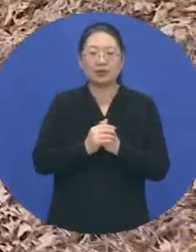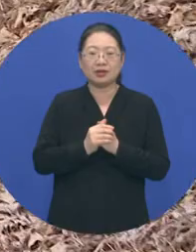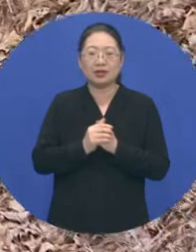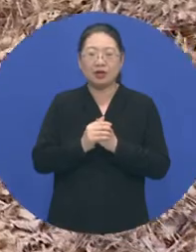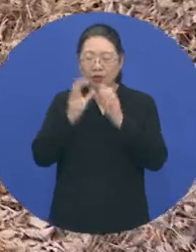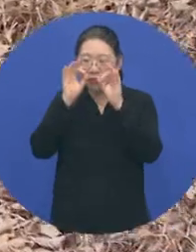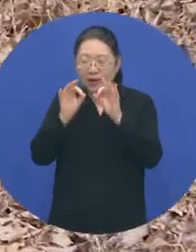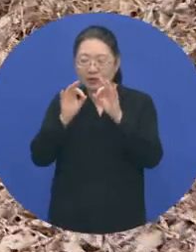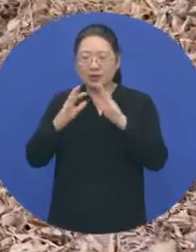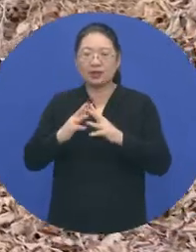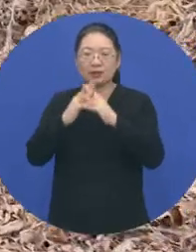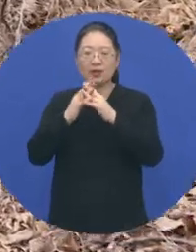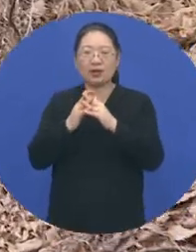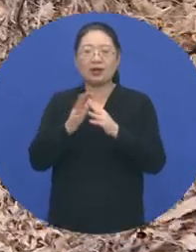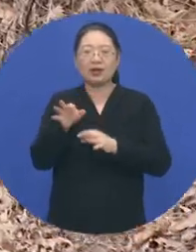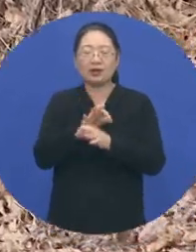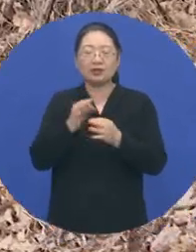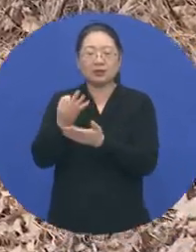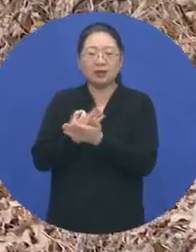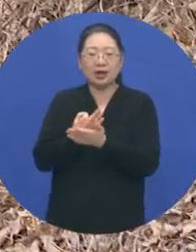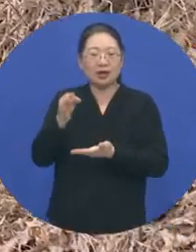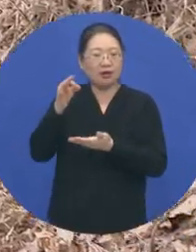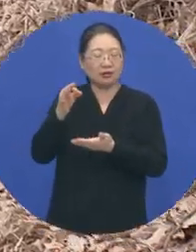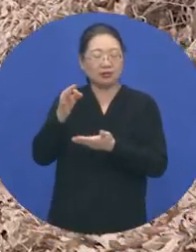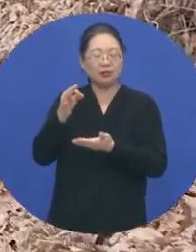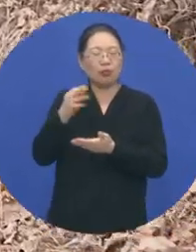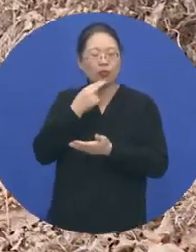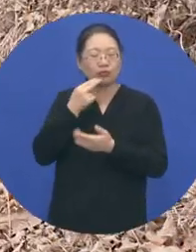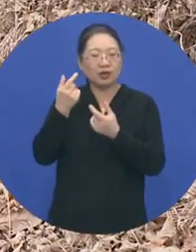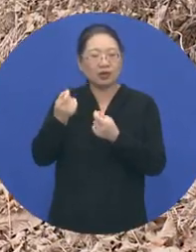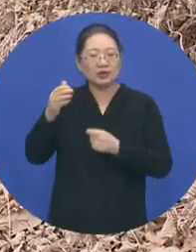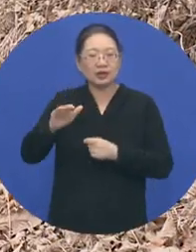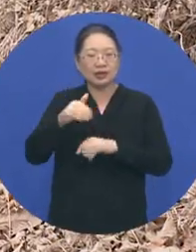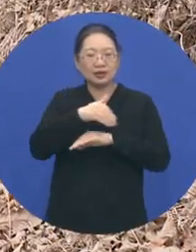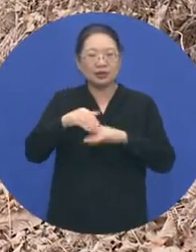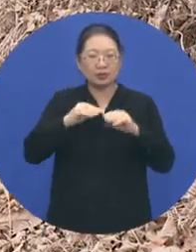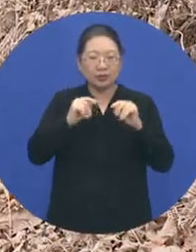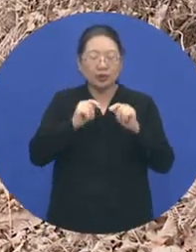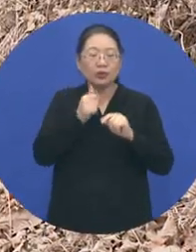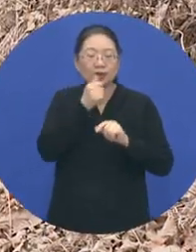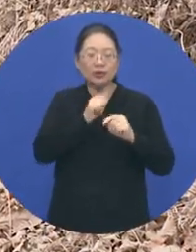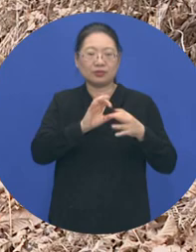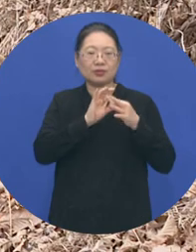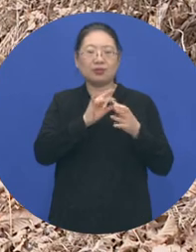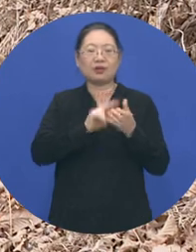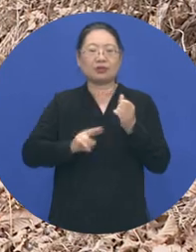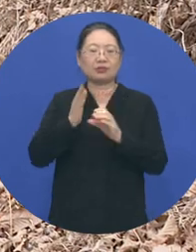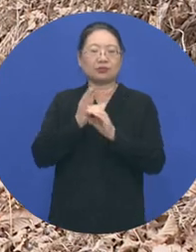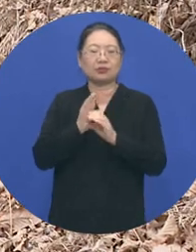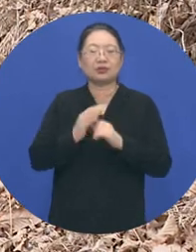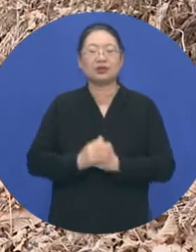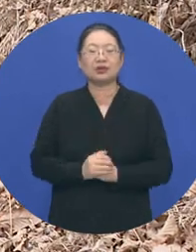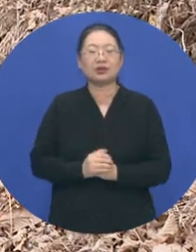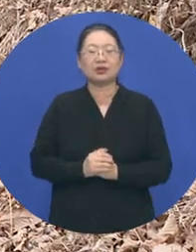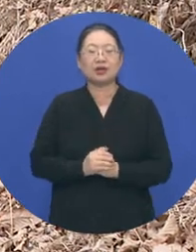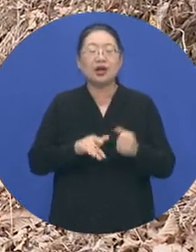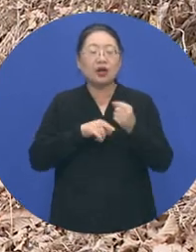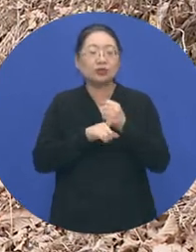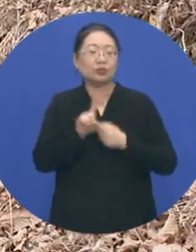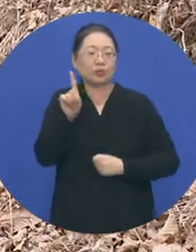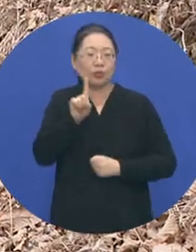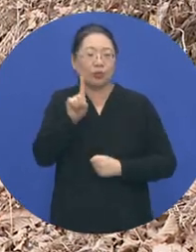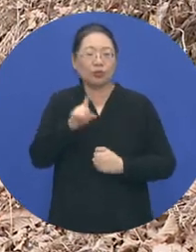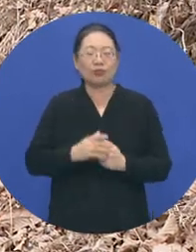보기에도 개발 가능성이나 경제적 가치와는 거리가 멀어 보이는 이런 땅이 기획 부동산을 통해 팔려나가고 있습니다 과연 그